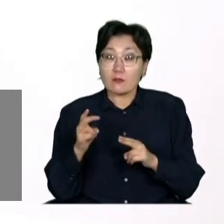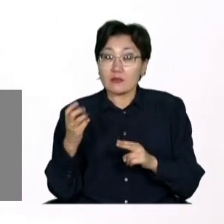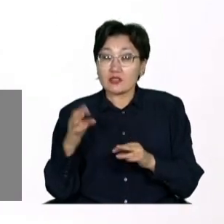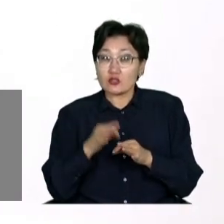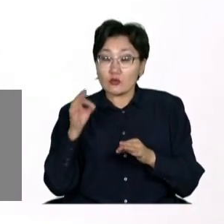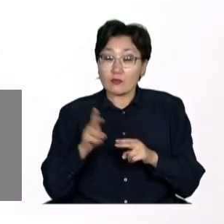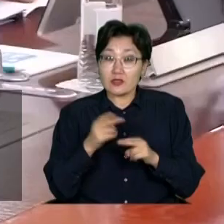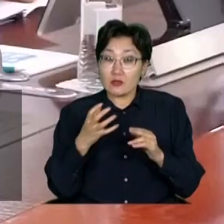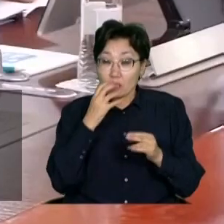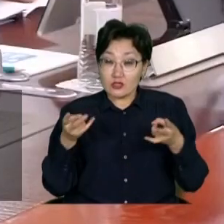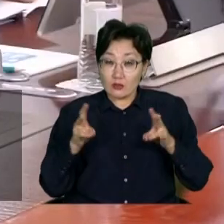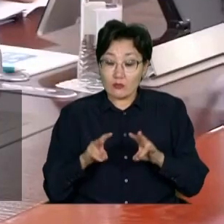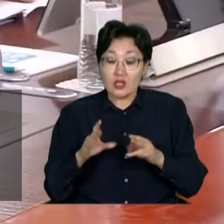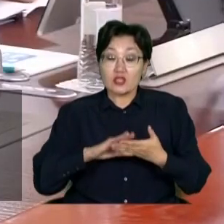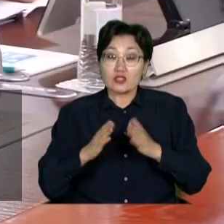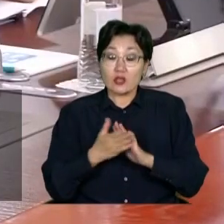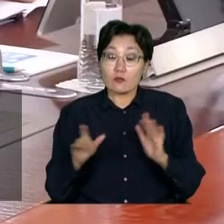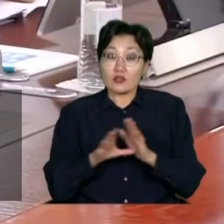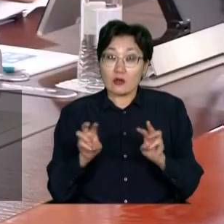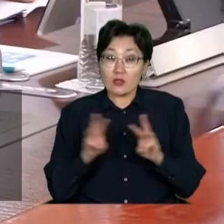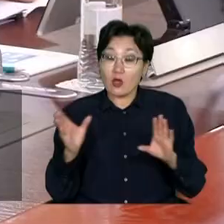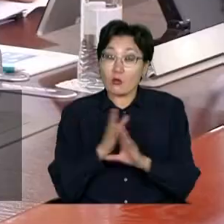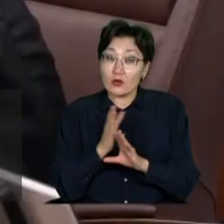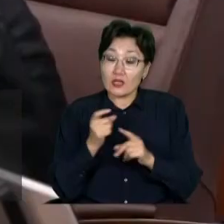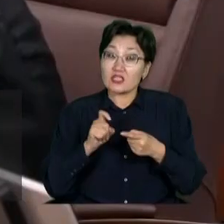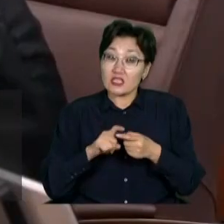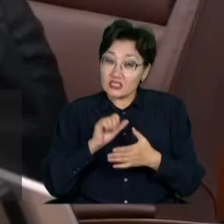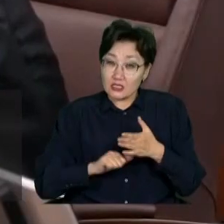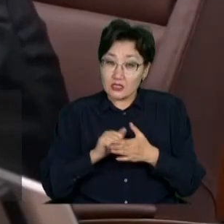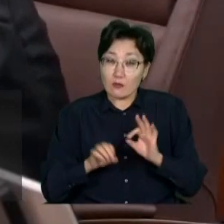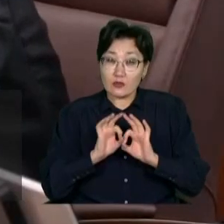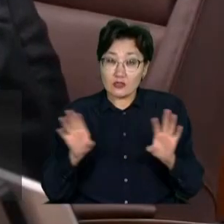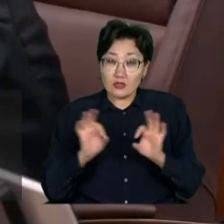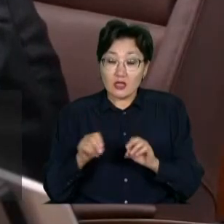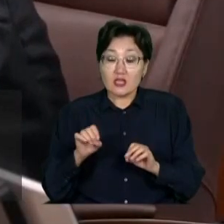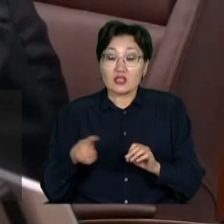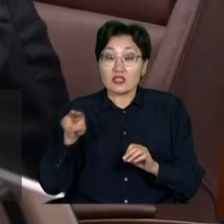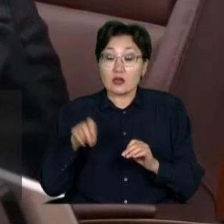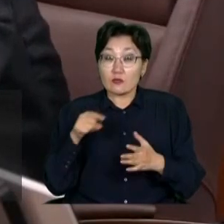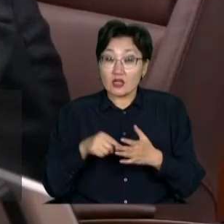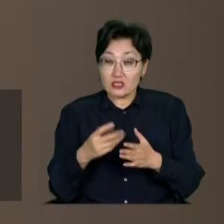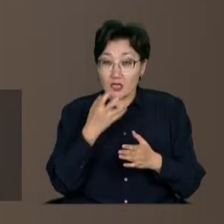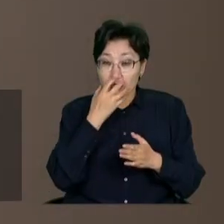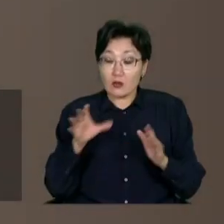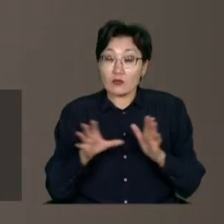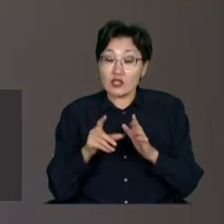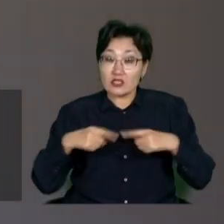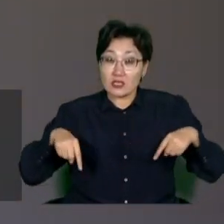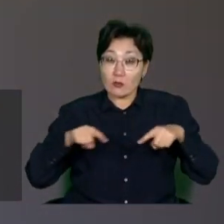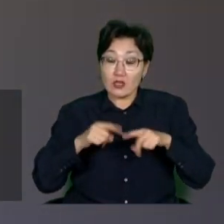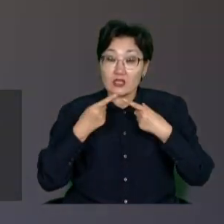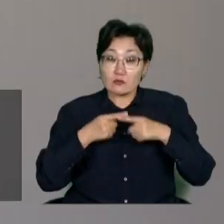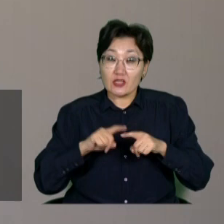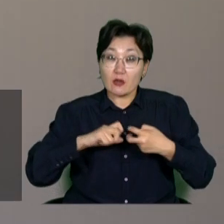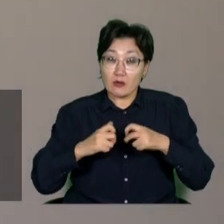Жағдайды энергетика министрі ауарайынан деп түсіндірді. Теміртау, Екібастұз, Риддер қалаларындағы жылу электр орталықтарындағы техникалық